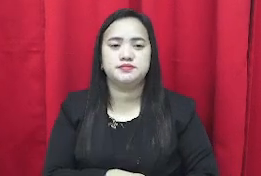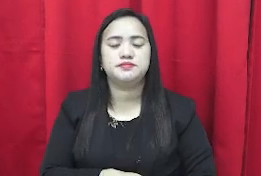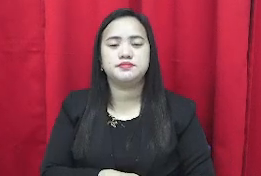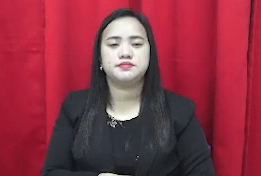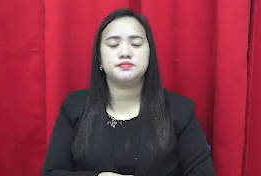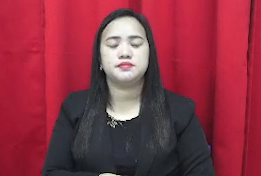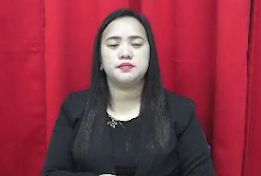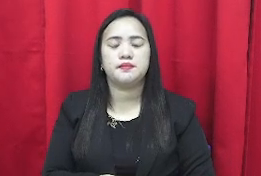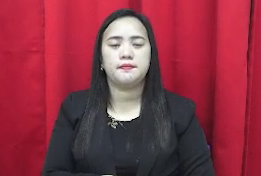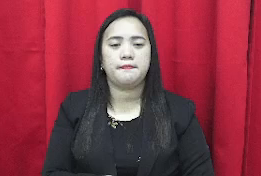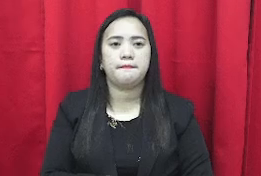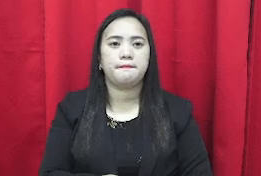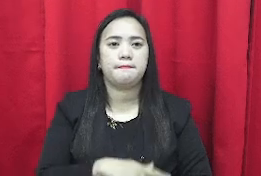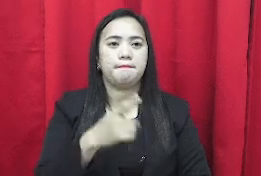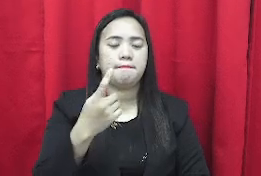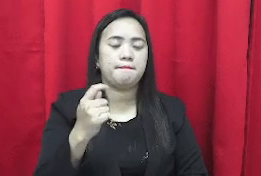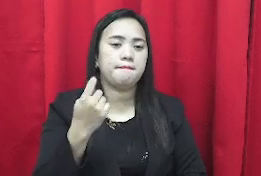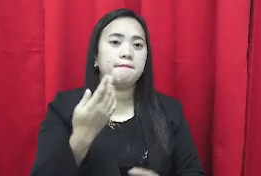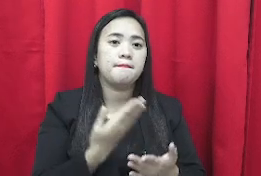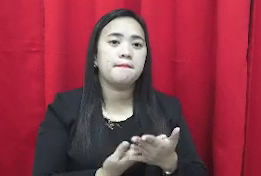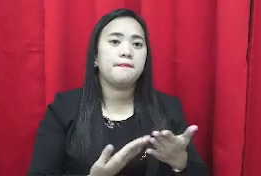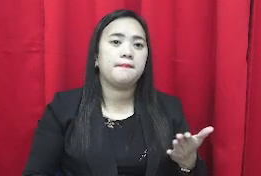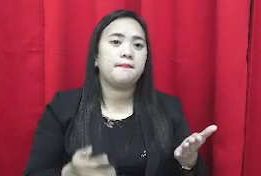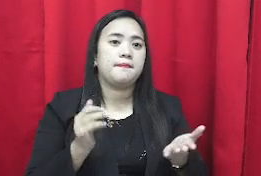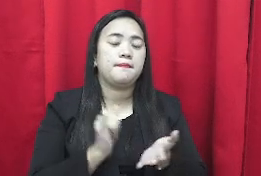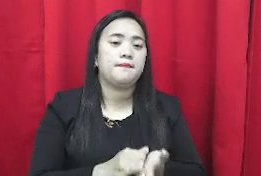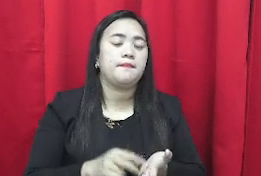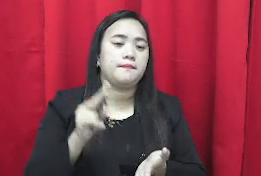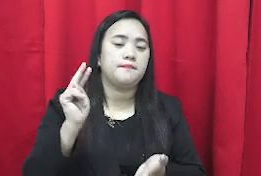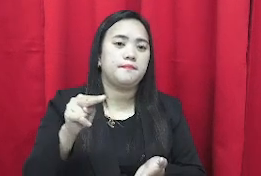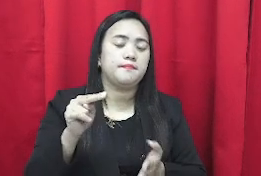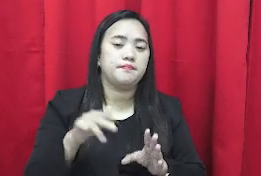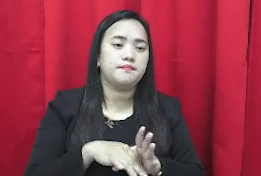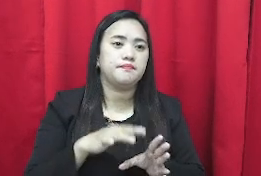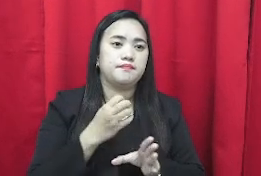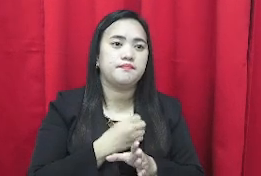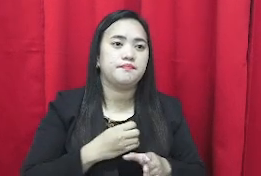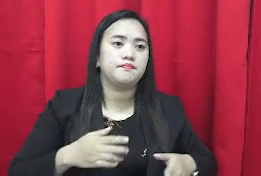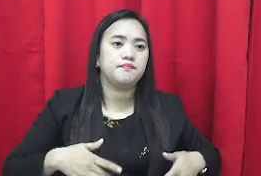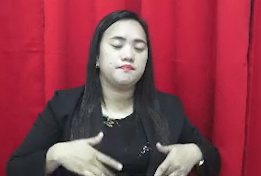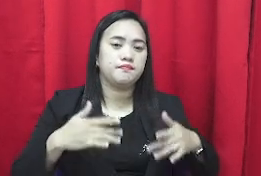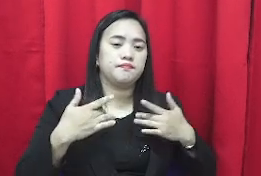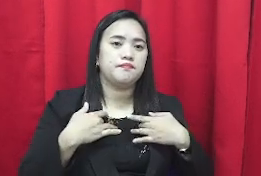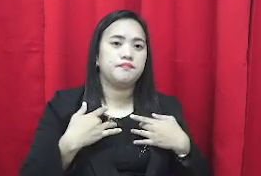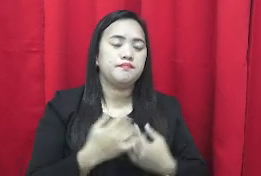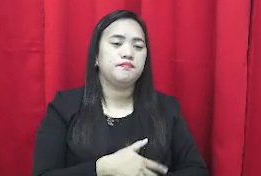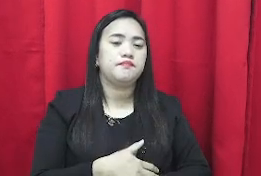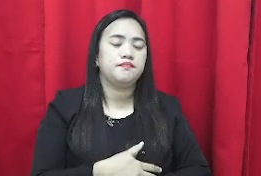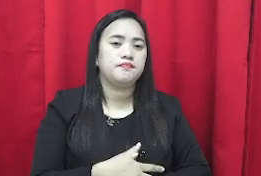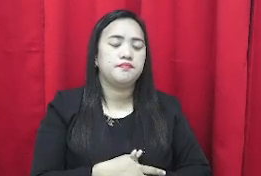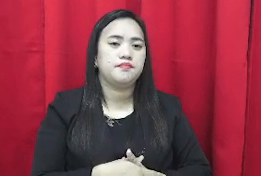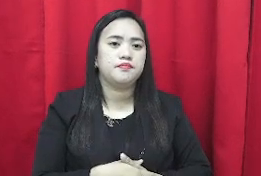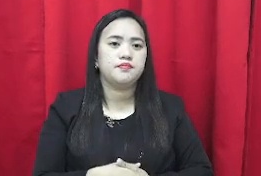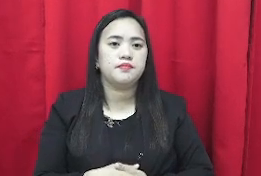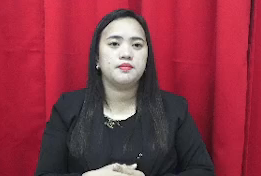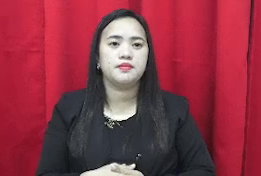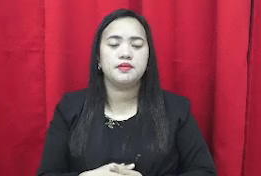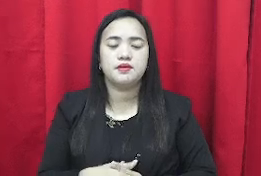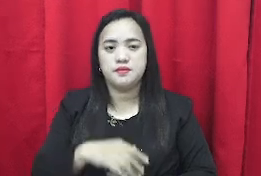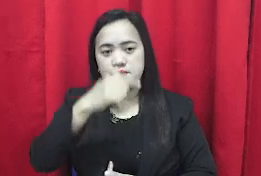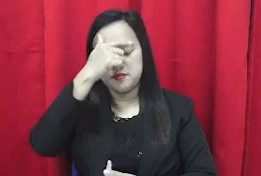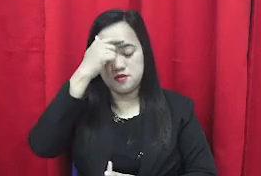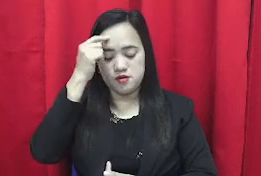anumang bagay na rutin na pangangailangan ng ating katawan hindi sila magbabaon ng Toto hindi sila Oo sila kita mo